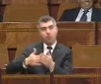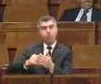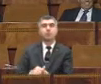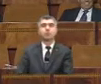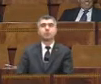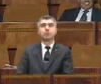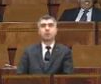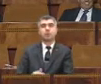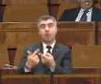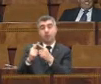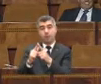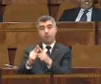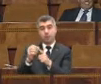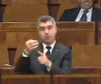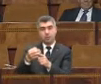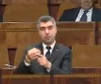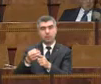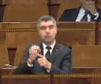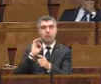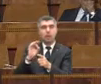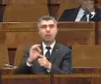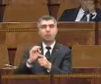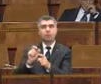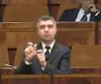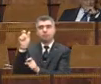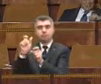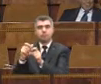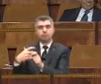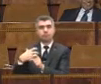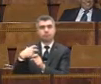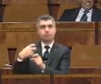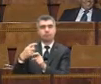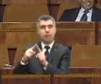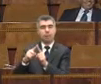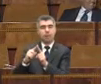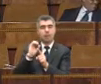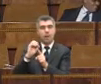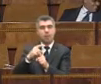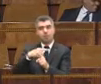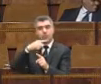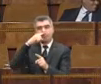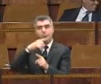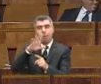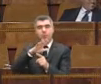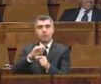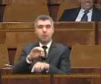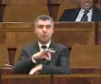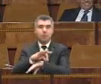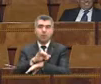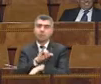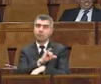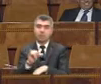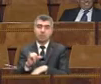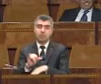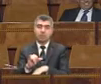من اجل تشجيع الاستثمارات ومحاربة البيروقراطية الساحقة القاتلة. لكن لا زالت بعض